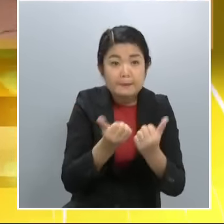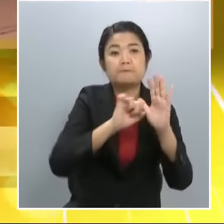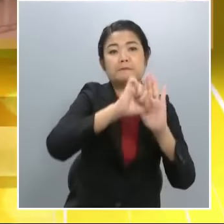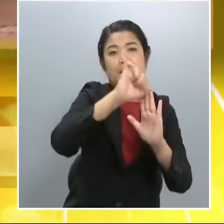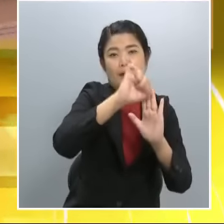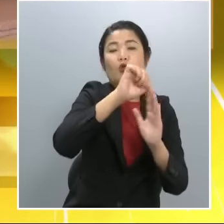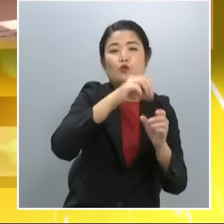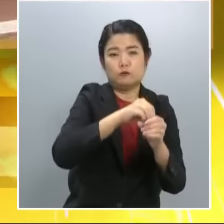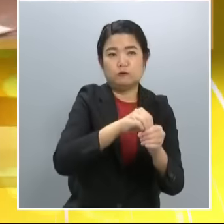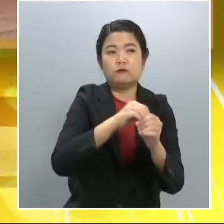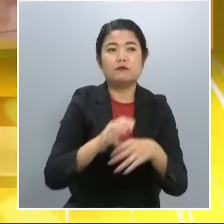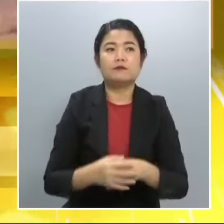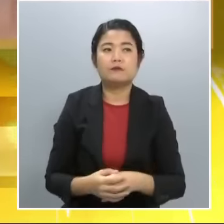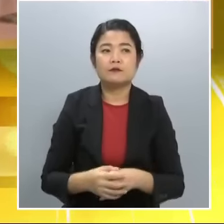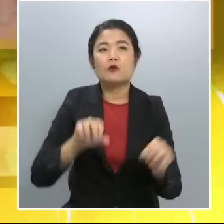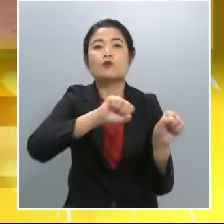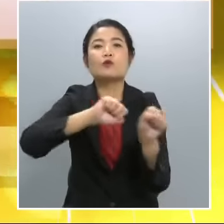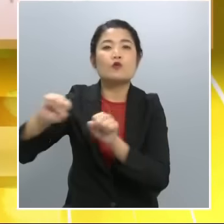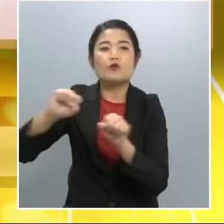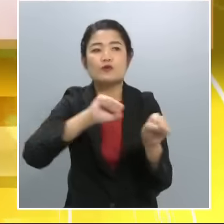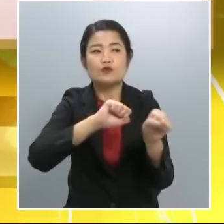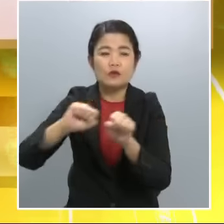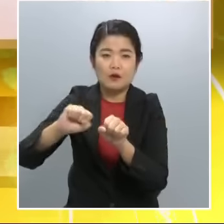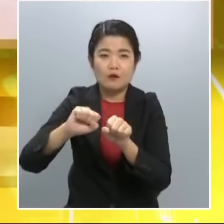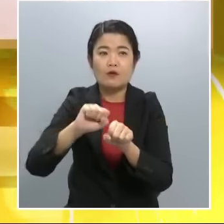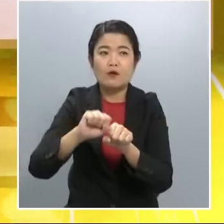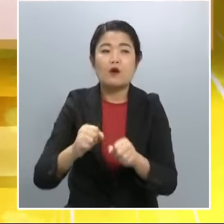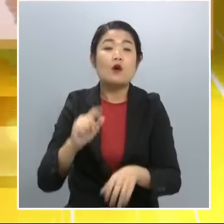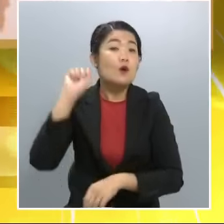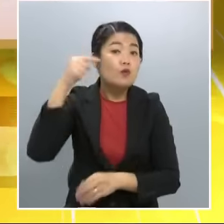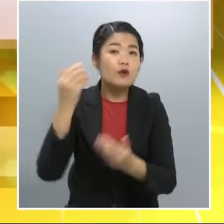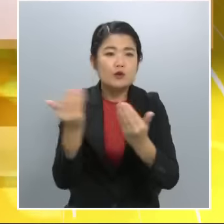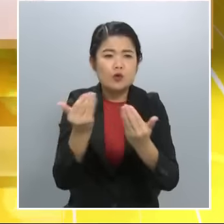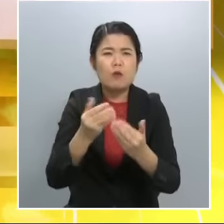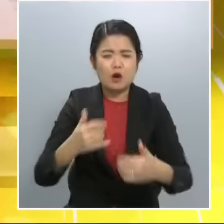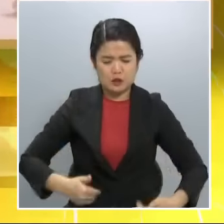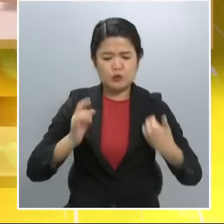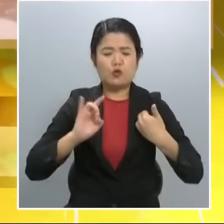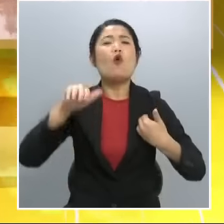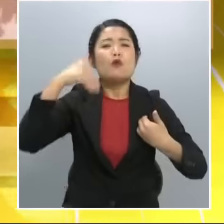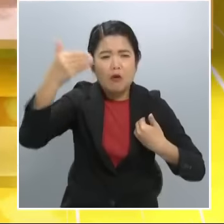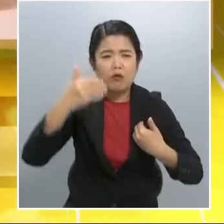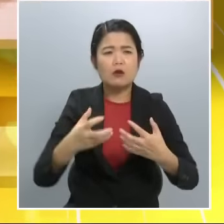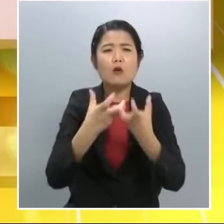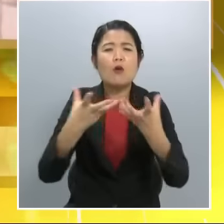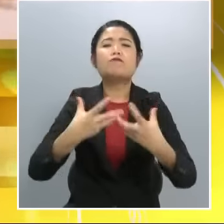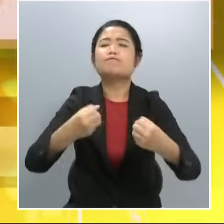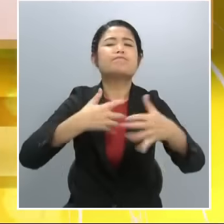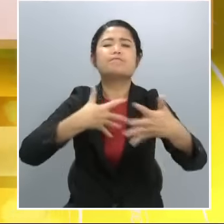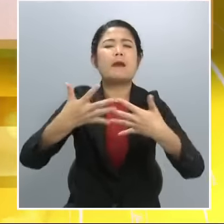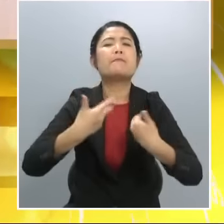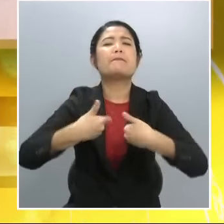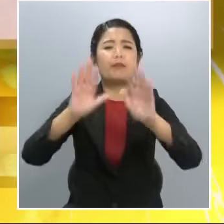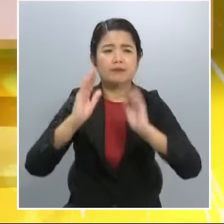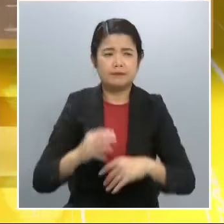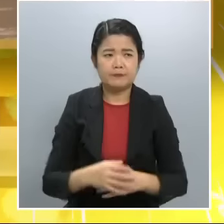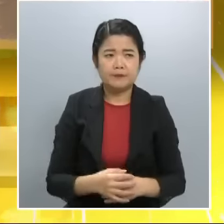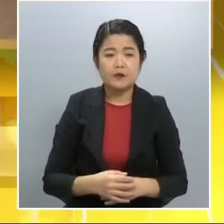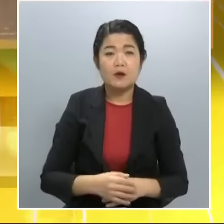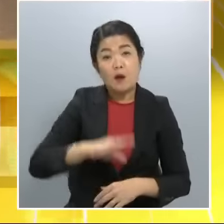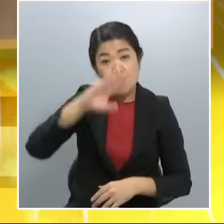เราตู้ลูกสาวรอที่เชียงใหม่ลูกสาวบอกเอาชีวิตไว้ก่อนอะไรช่างมันความดันไข